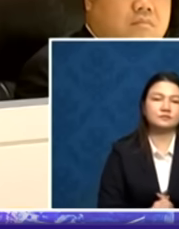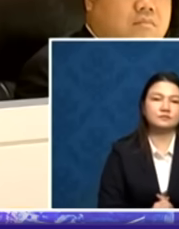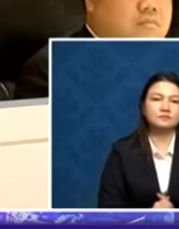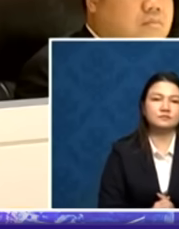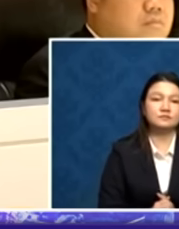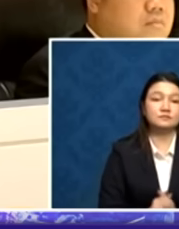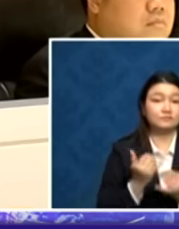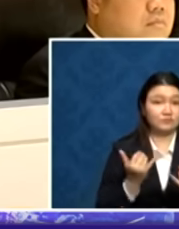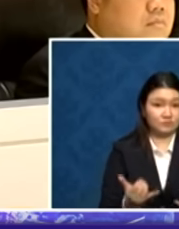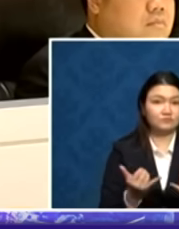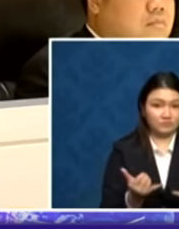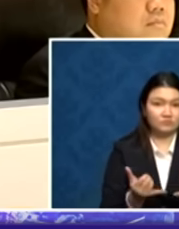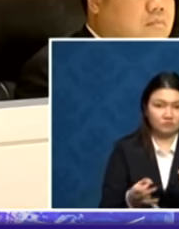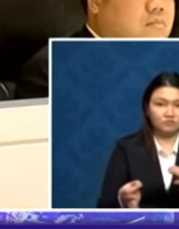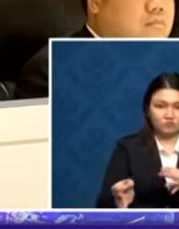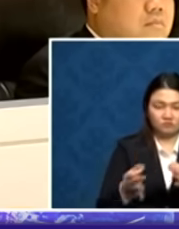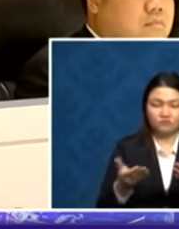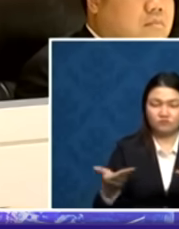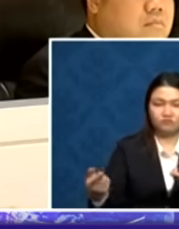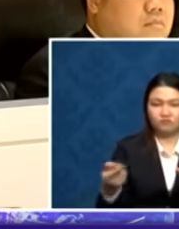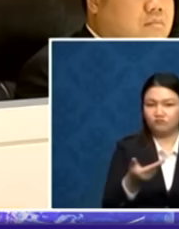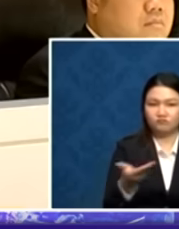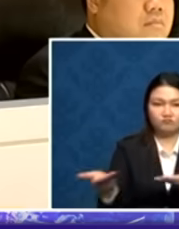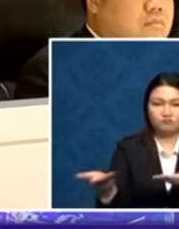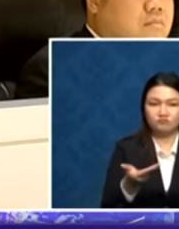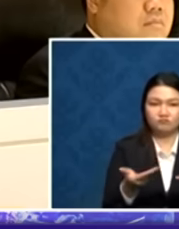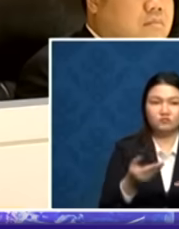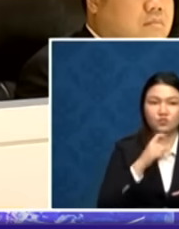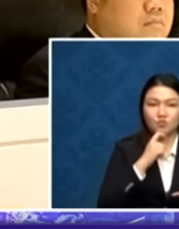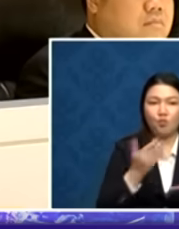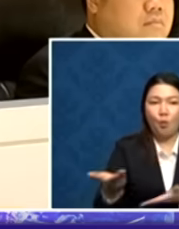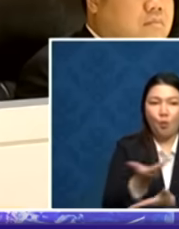865,000 ล้านบาทอันนี้คือการขาดดุลงบประมาณที่มาก